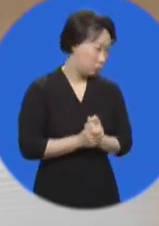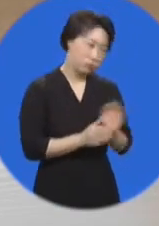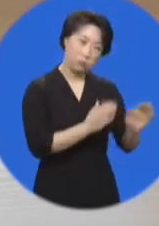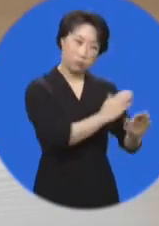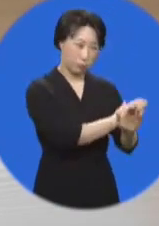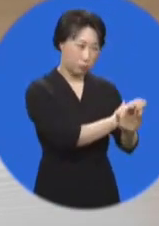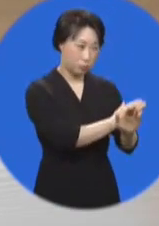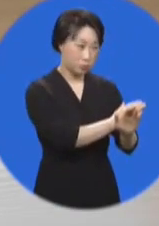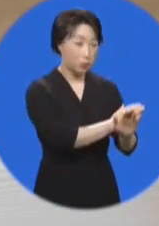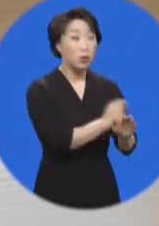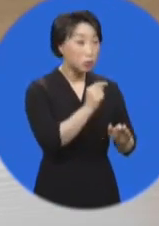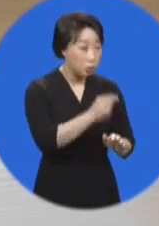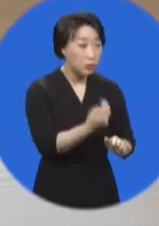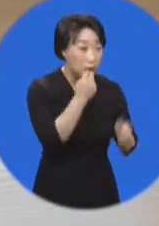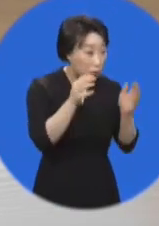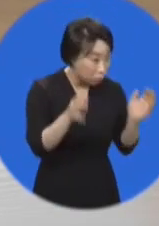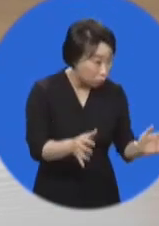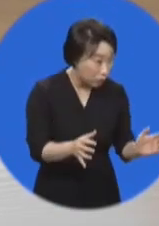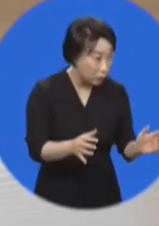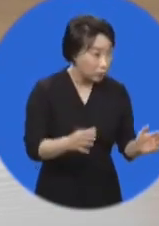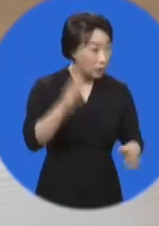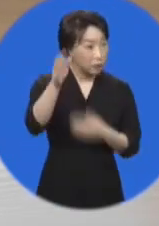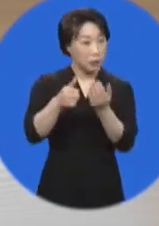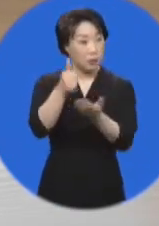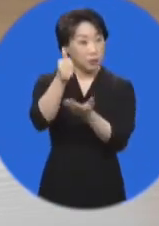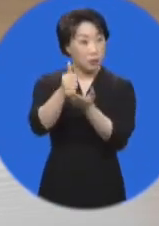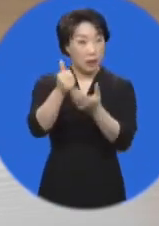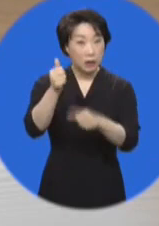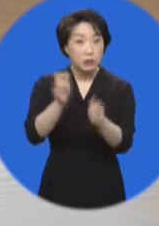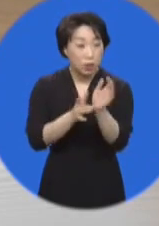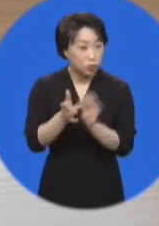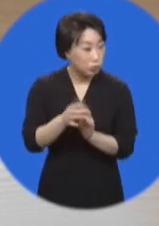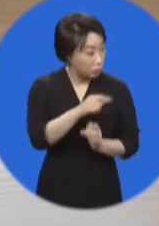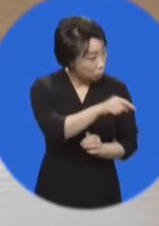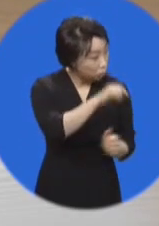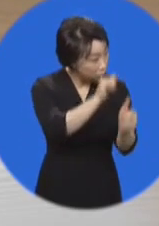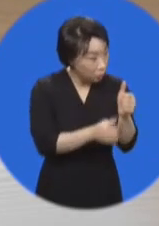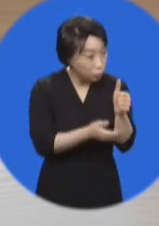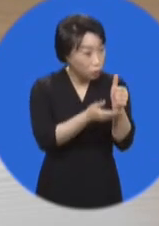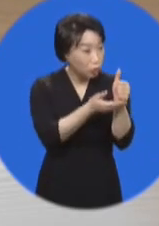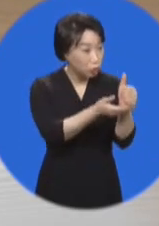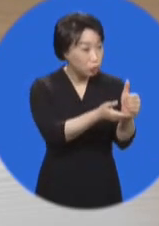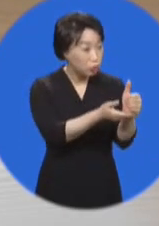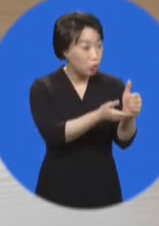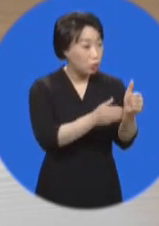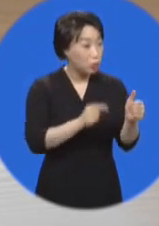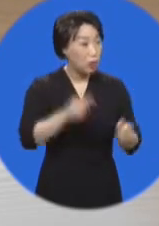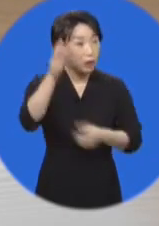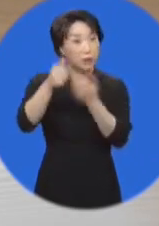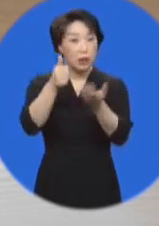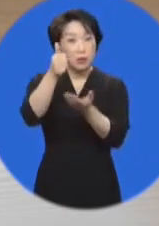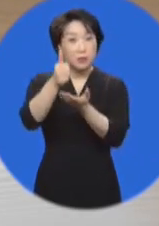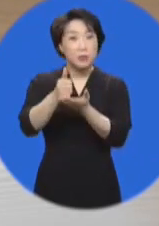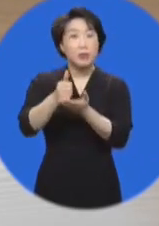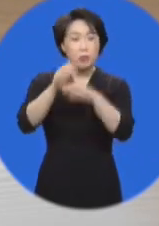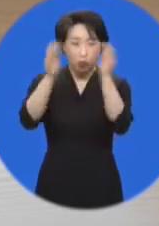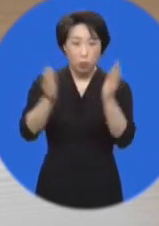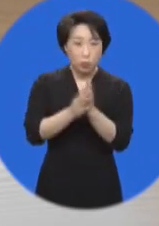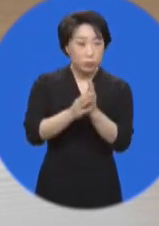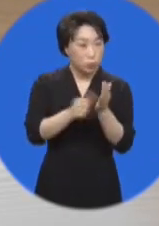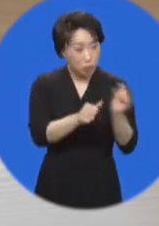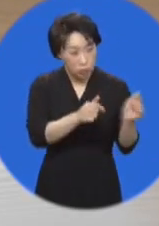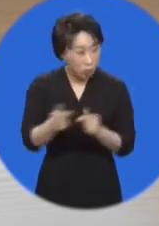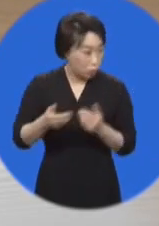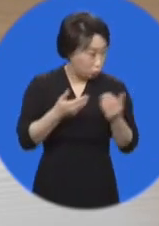너는 세상에서 하나님의 아들로 너를 섬겨주고 하나님은 만물을